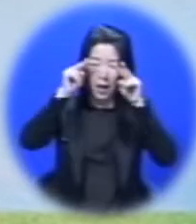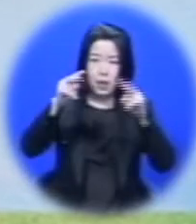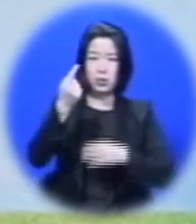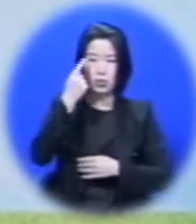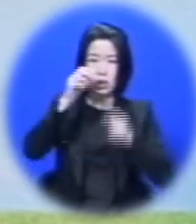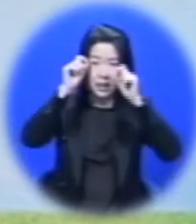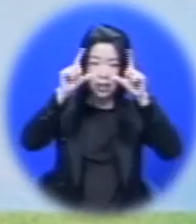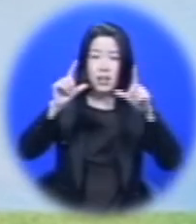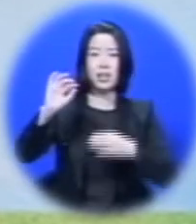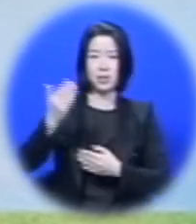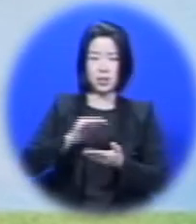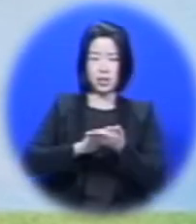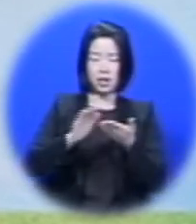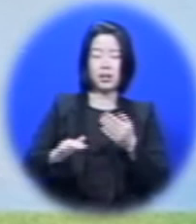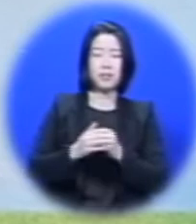뜨여야 합니다.